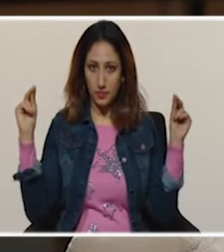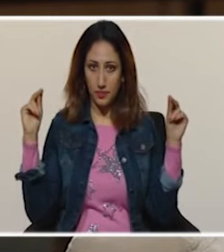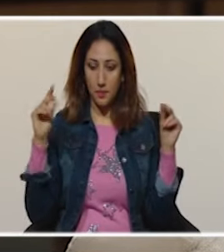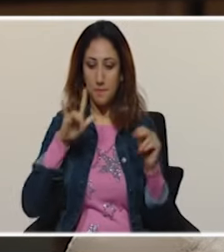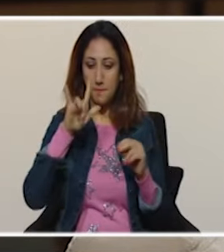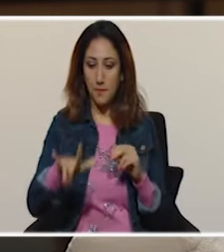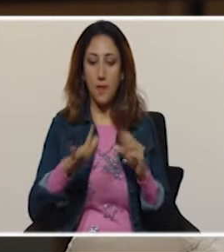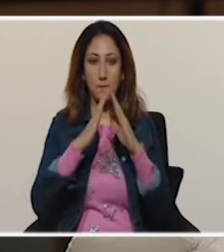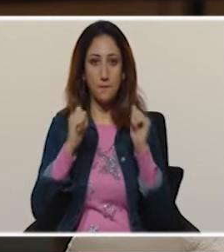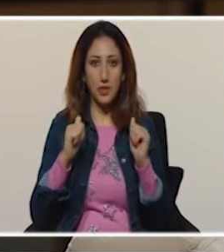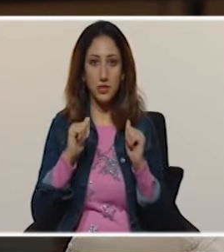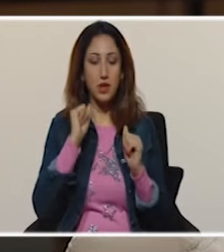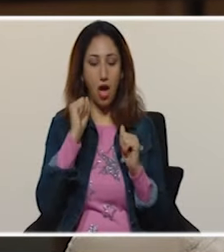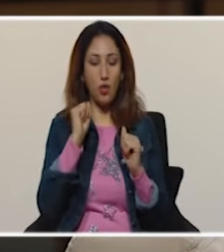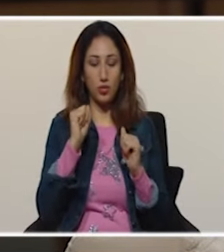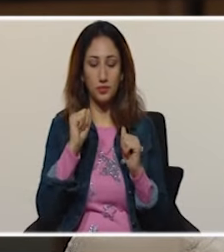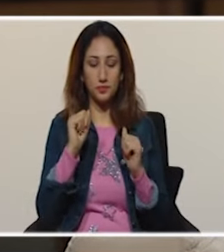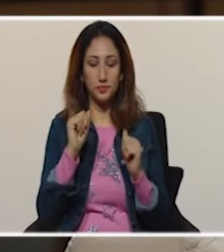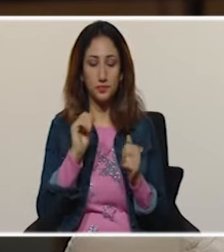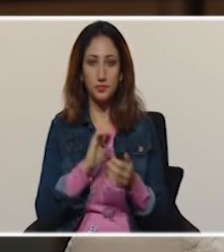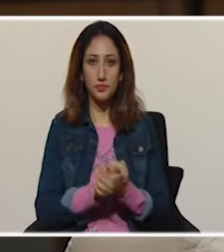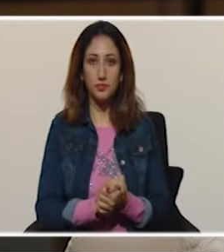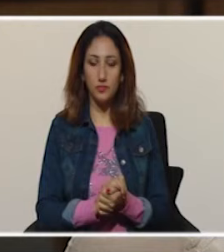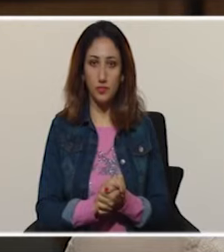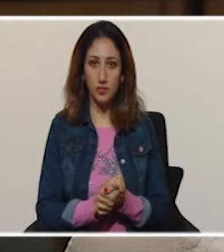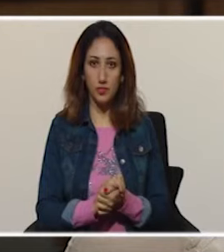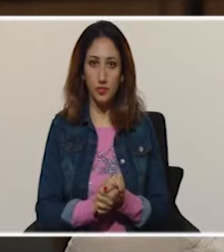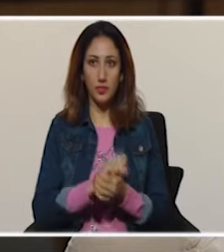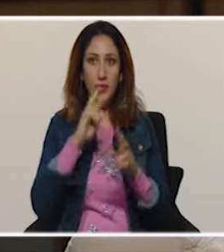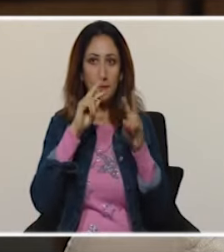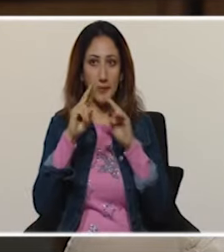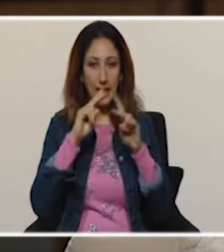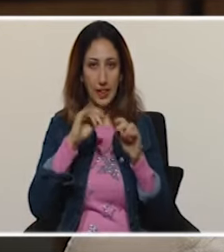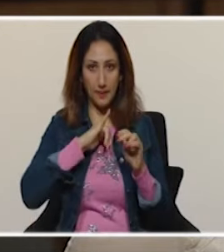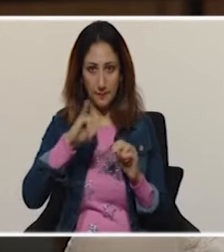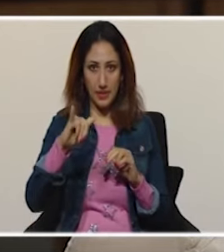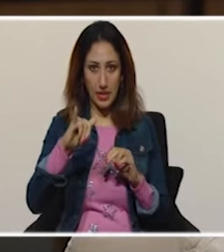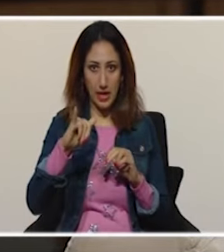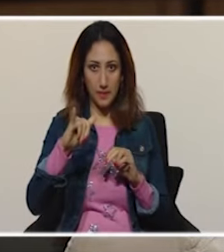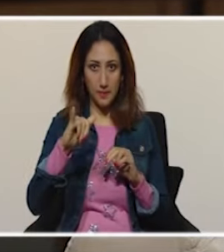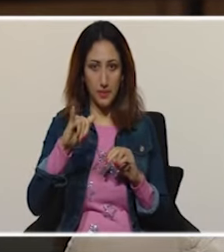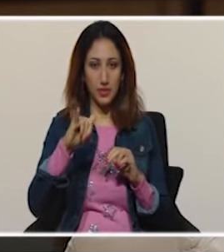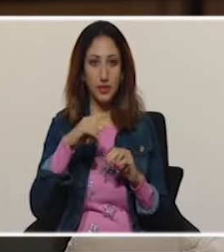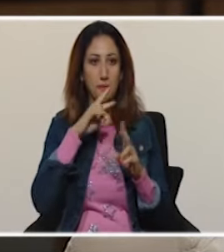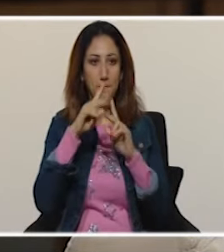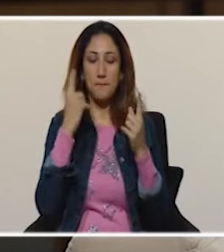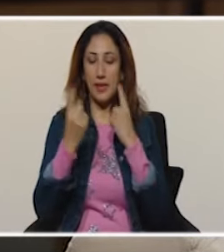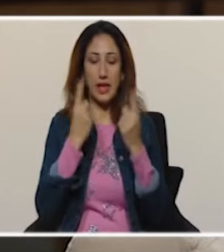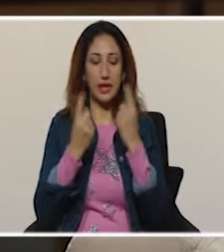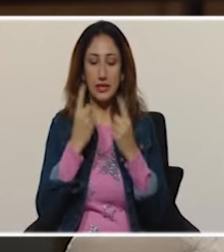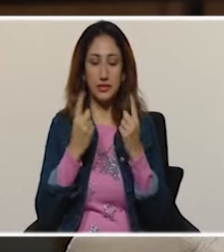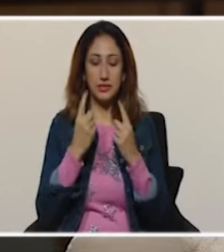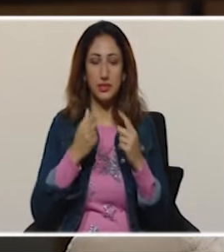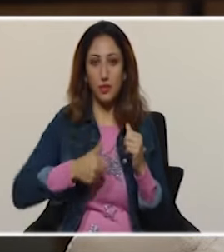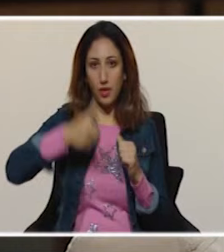مصر وبتحب تتكلم دايما ببساطه وبتلقائيه، ورغم انها ناجحه